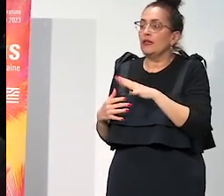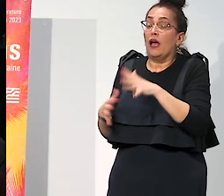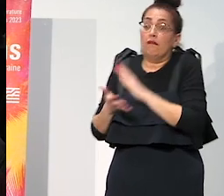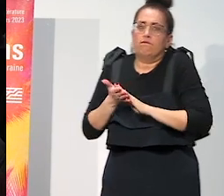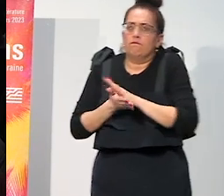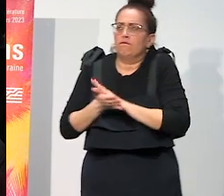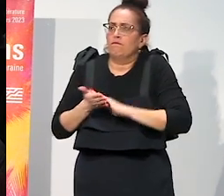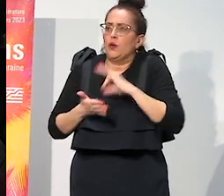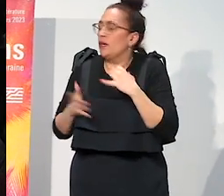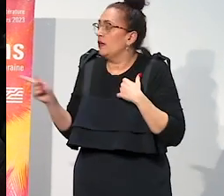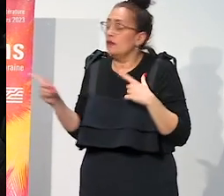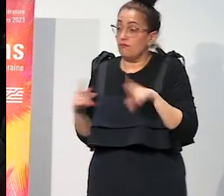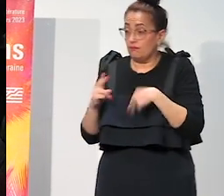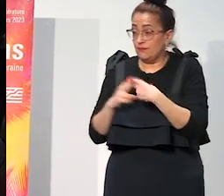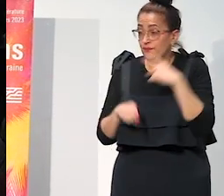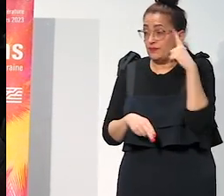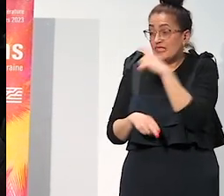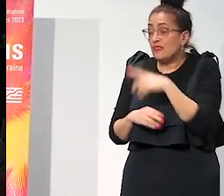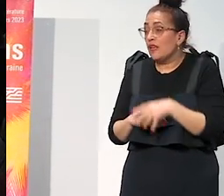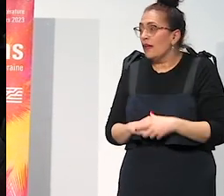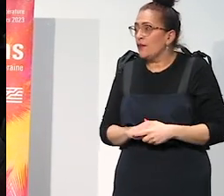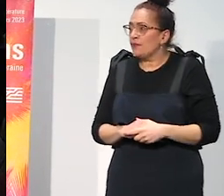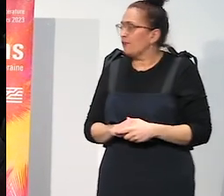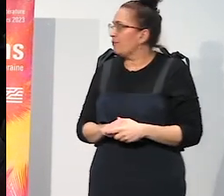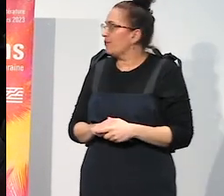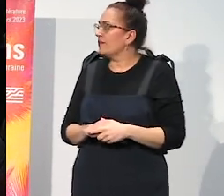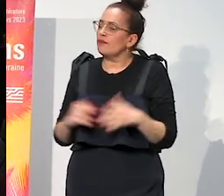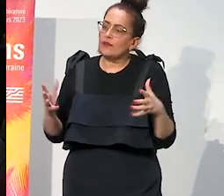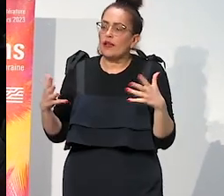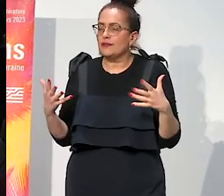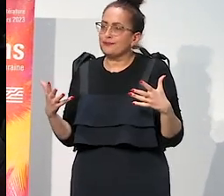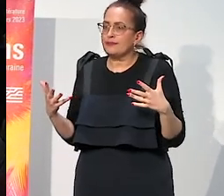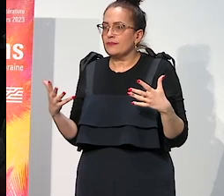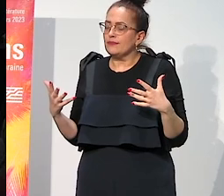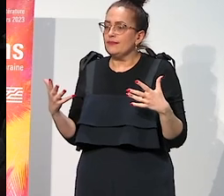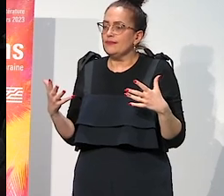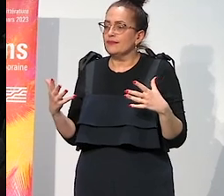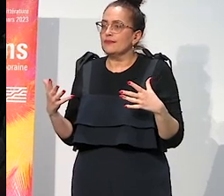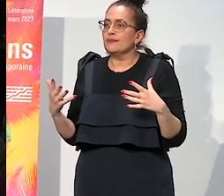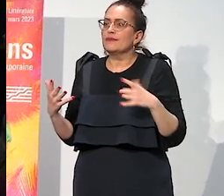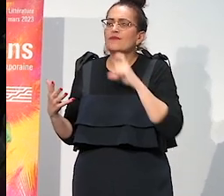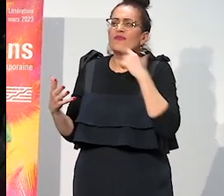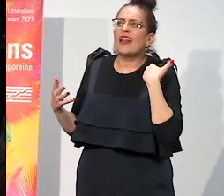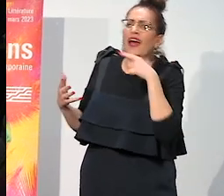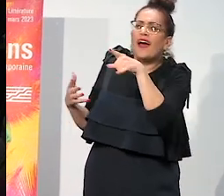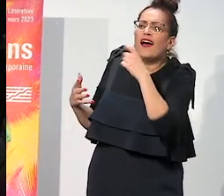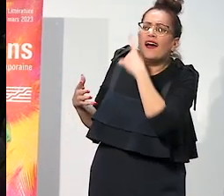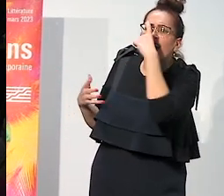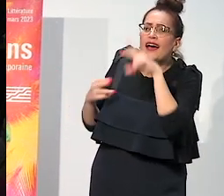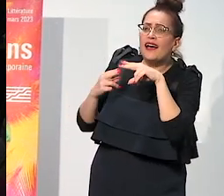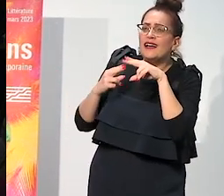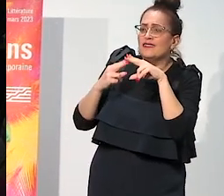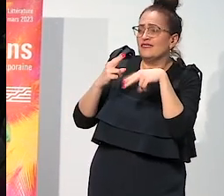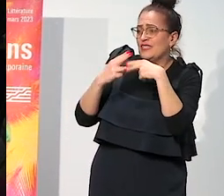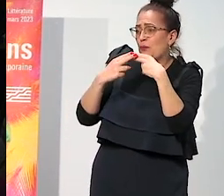C'est vraiment très difficile de vous répondre pourquoi, parce que j'ai répondu un petit peu à la personne juste avant, finalement,